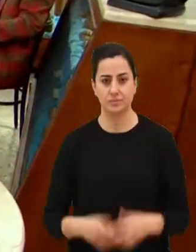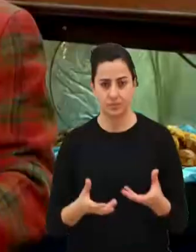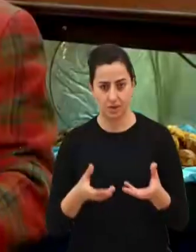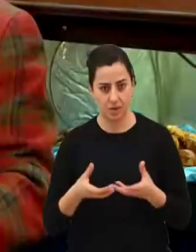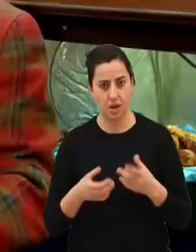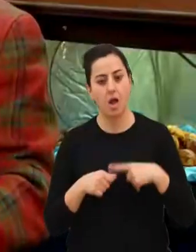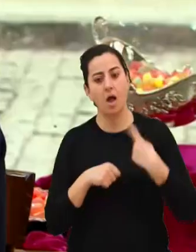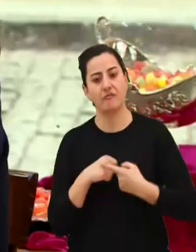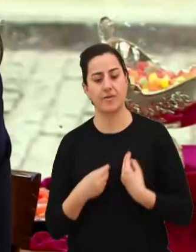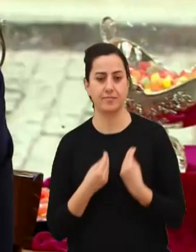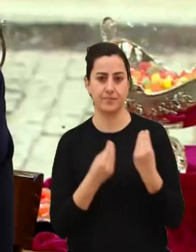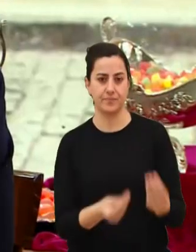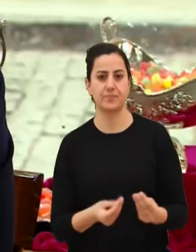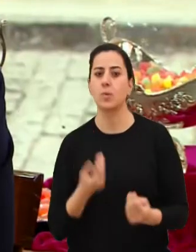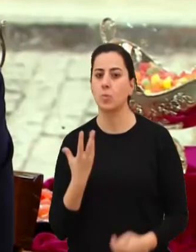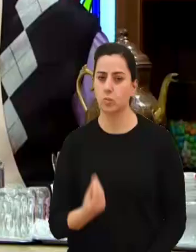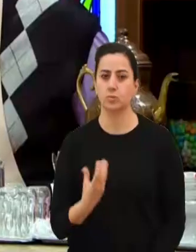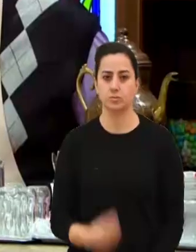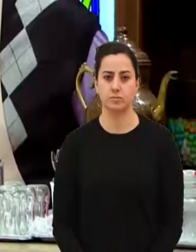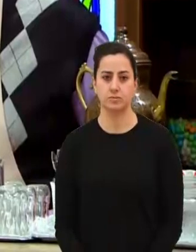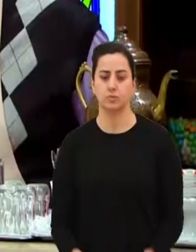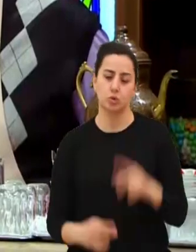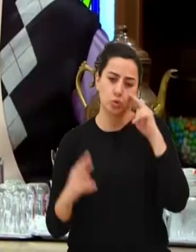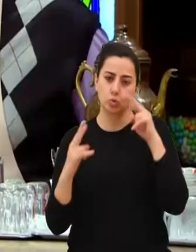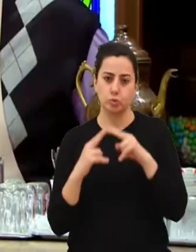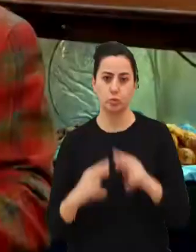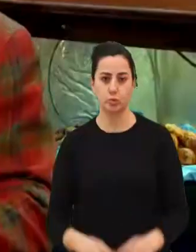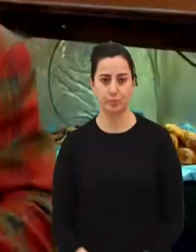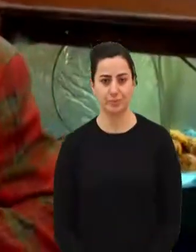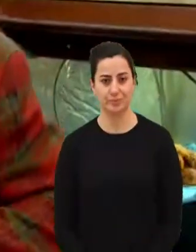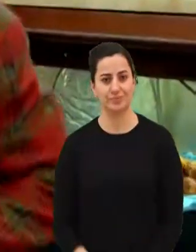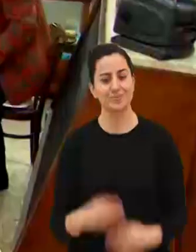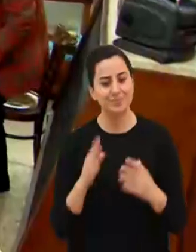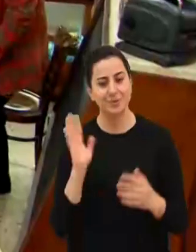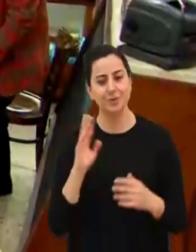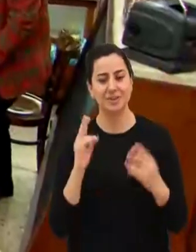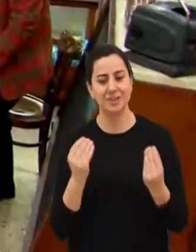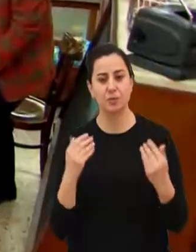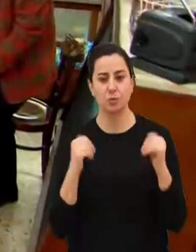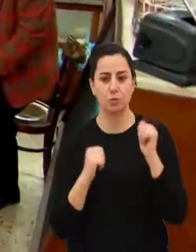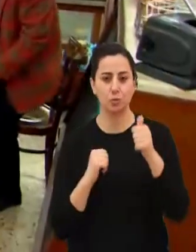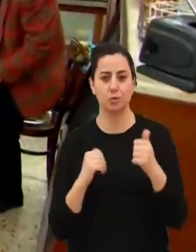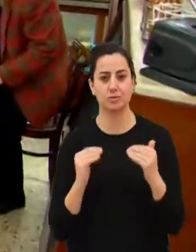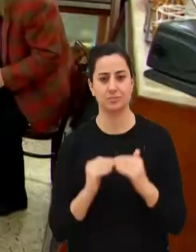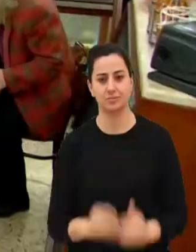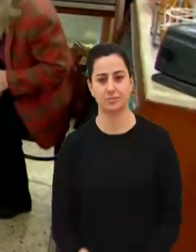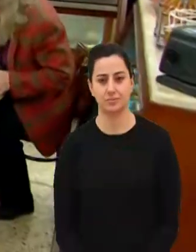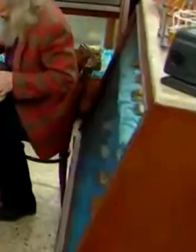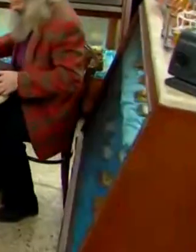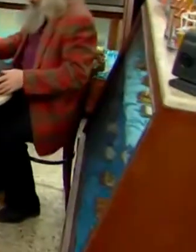Teslimatı haftaya yaparım. Peki. Görüşmek üzere. Hoşçakalın. İyi günler. İyi